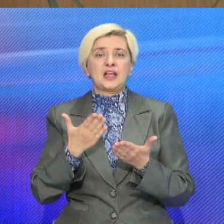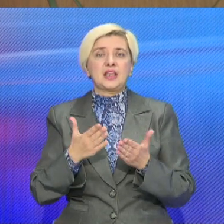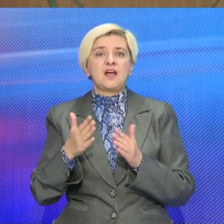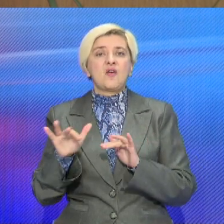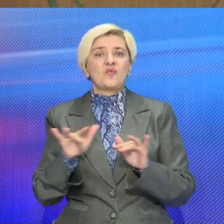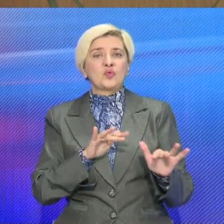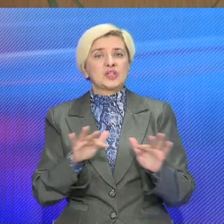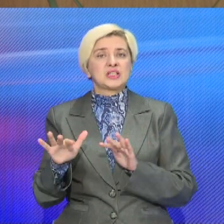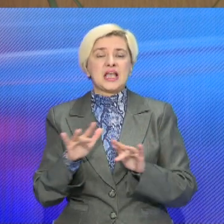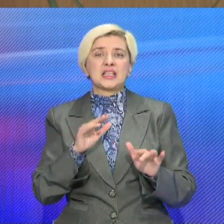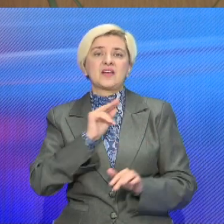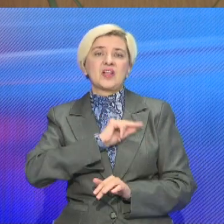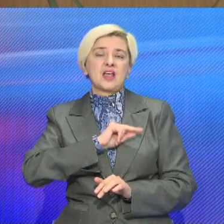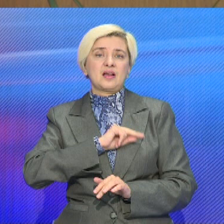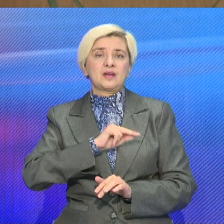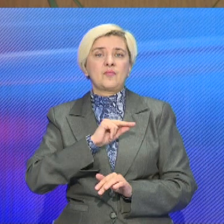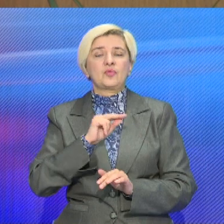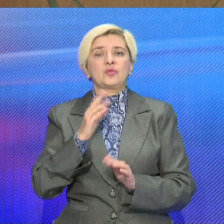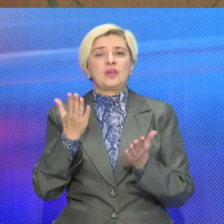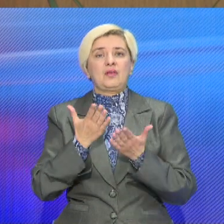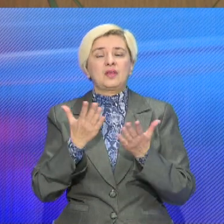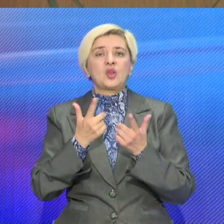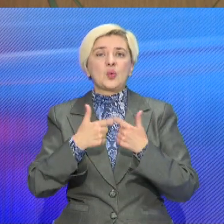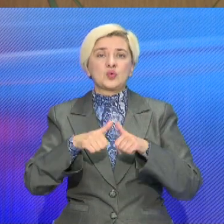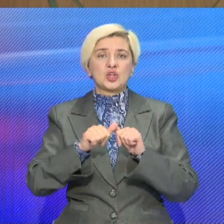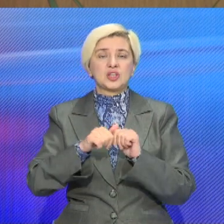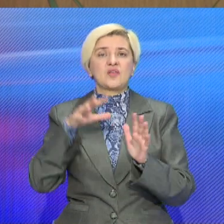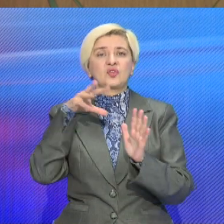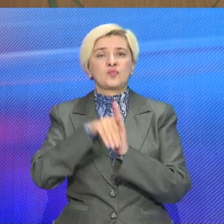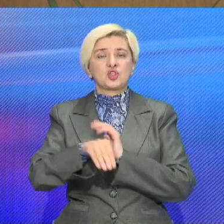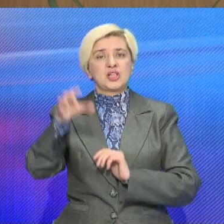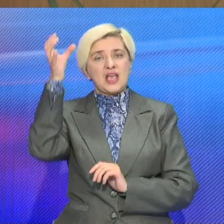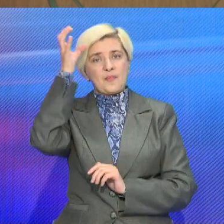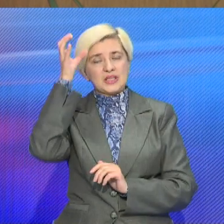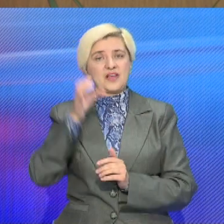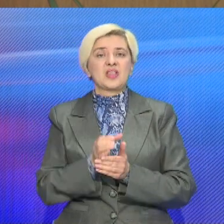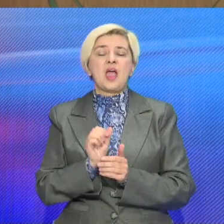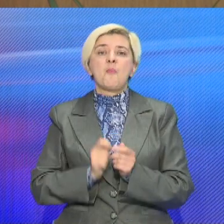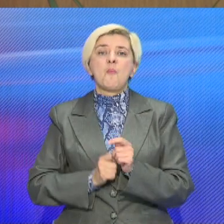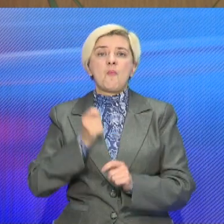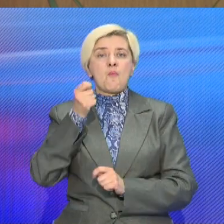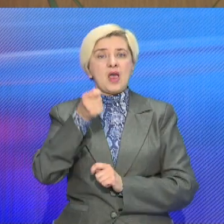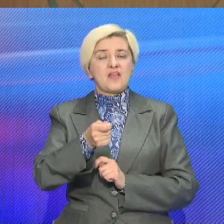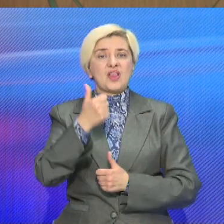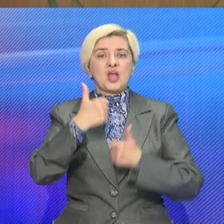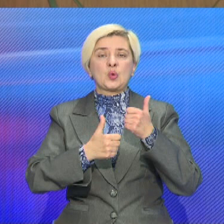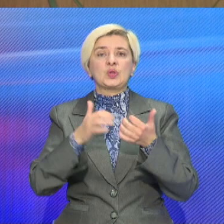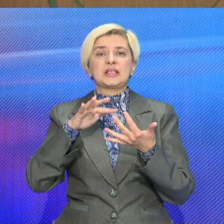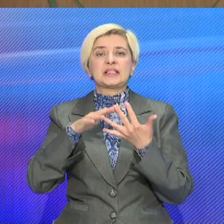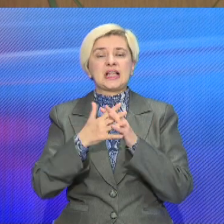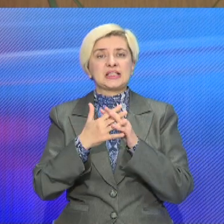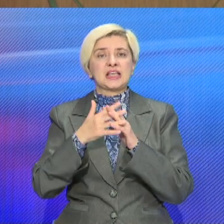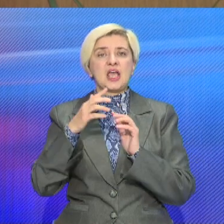функционирование каких-то учреждений и образования в том числе. Подавали на конкурс и сельские